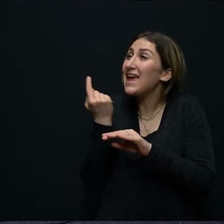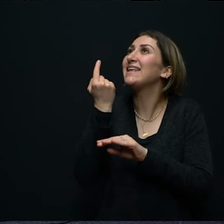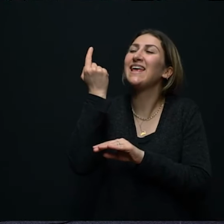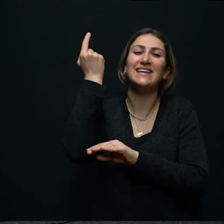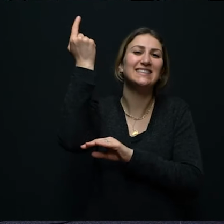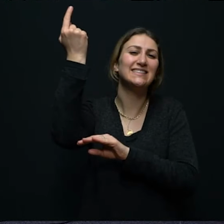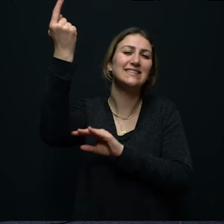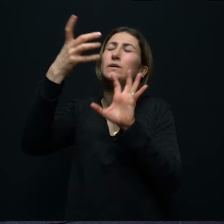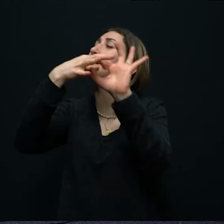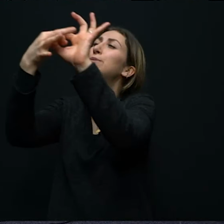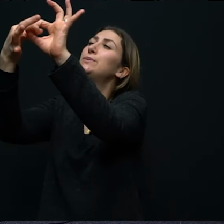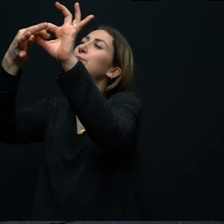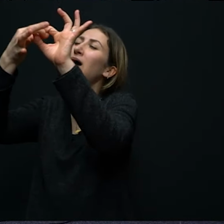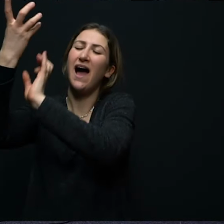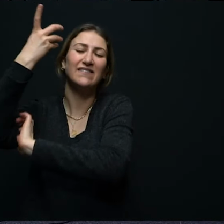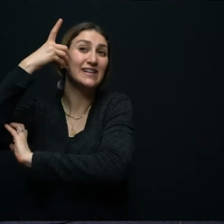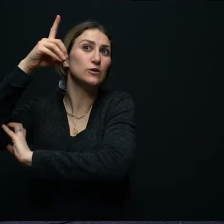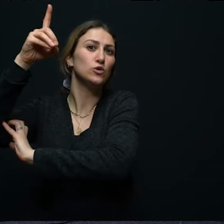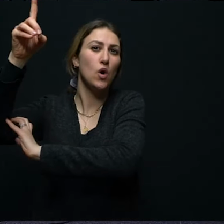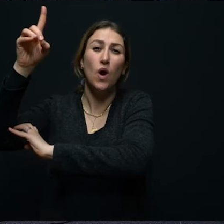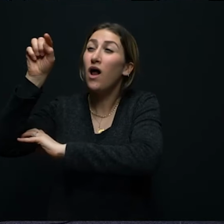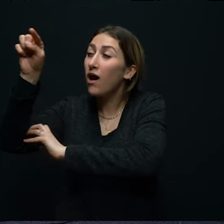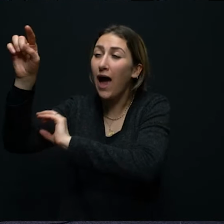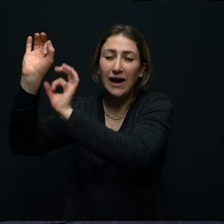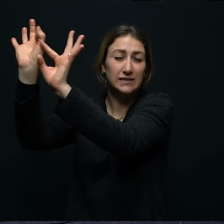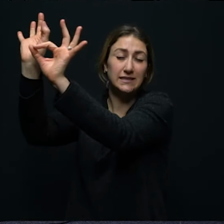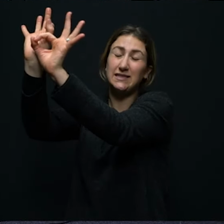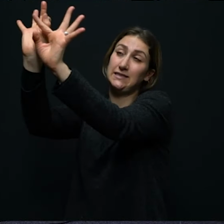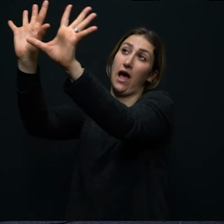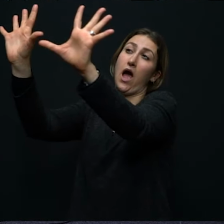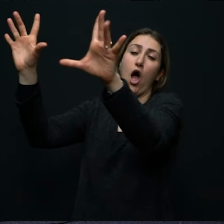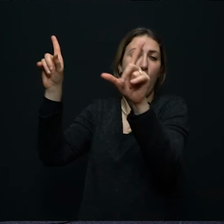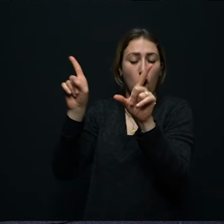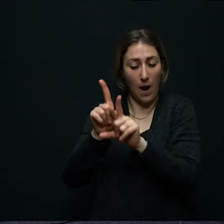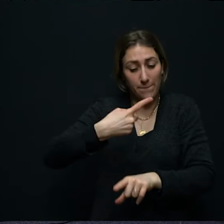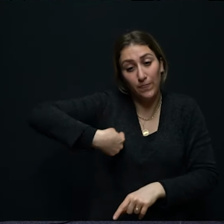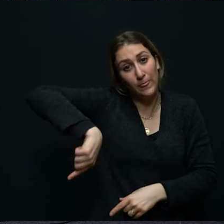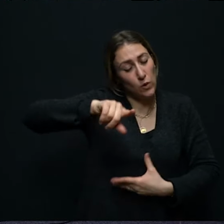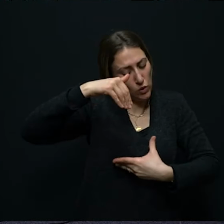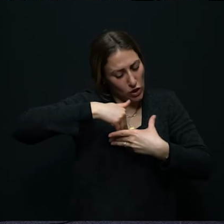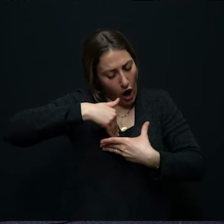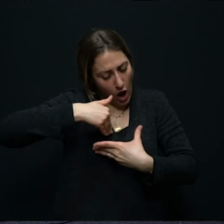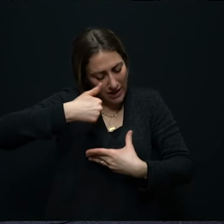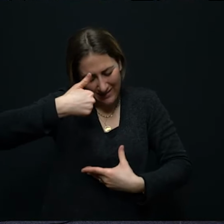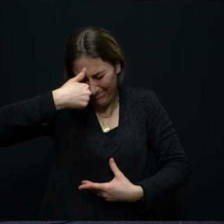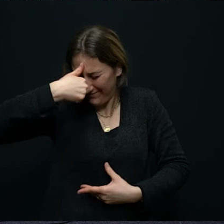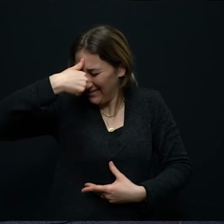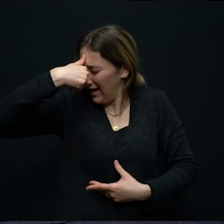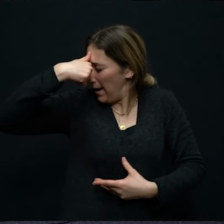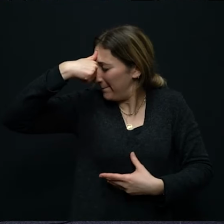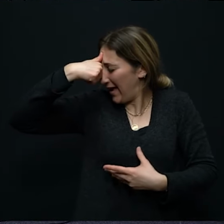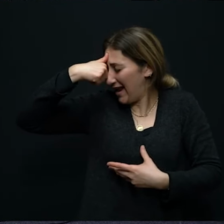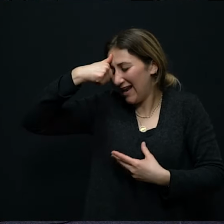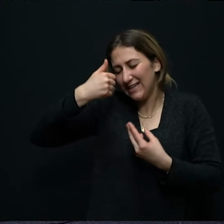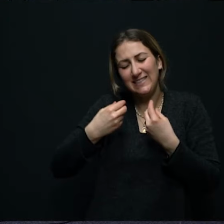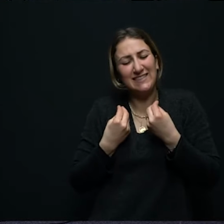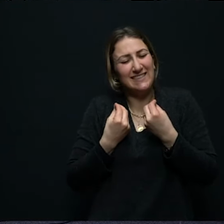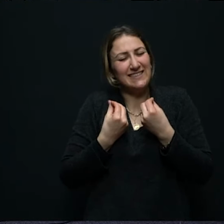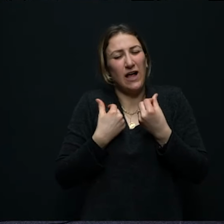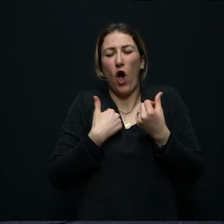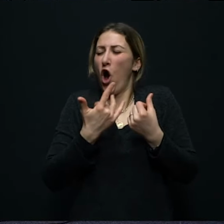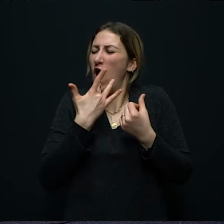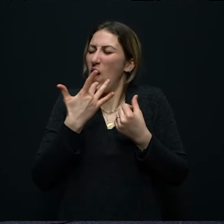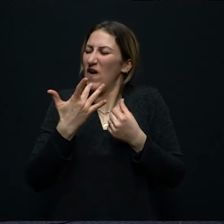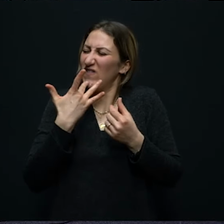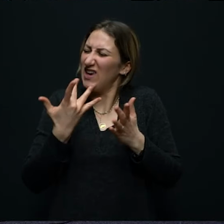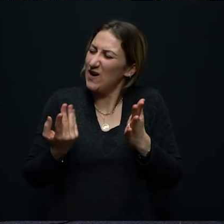cette nostalgie de l'époque nous étions ça nous nous étions sans péché